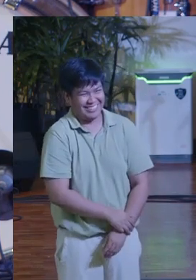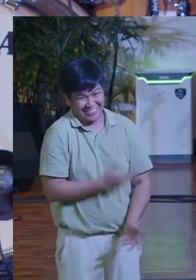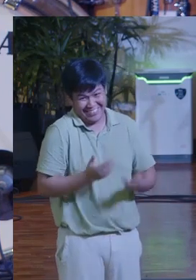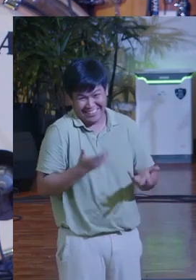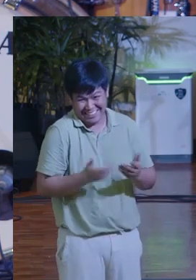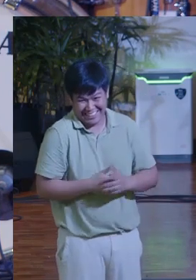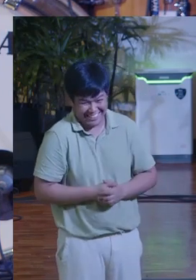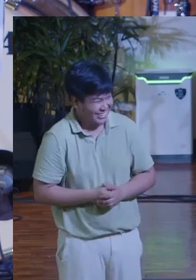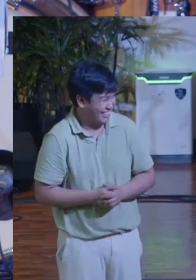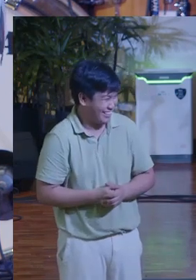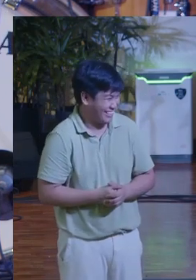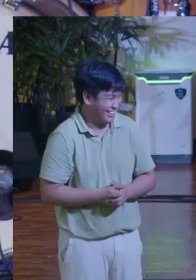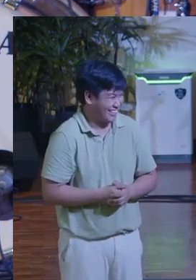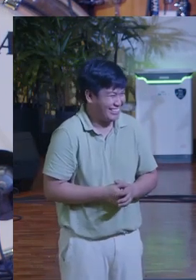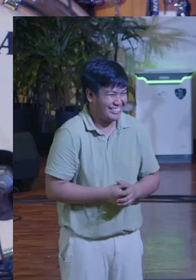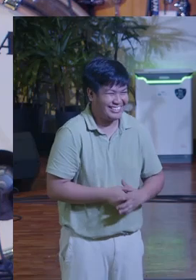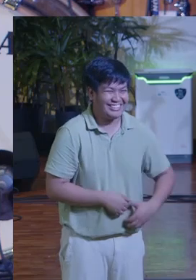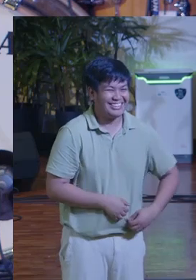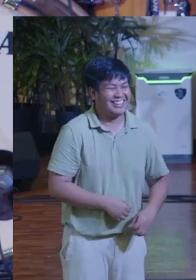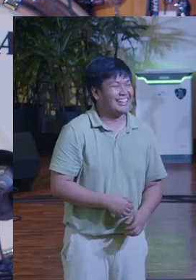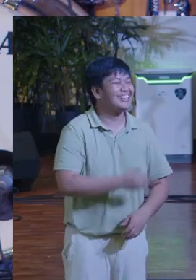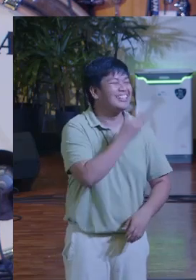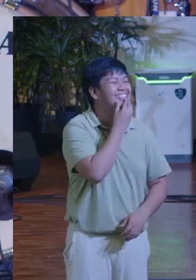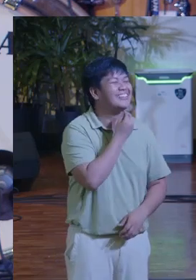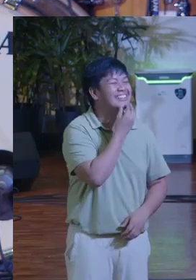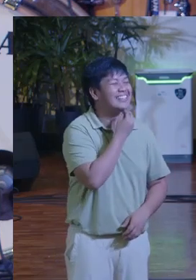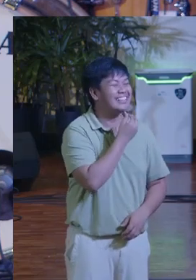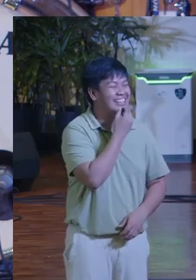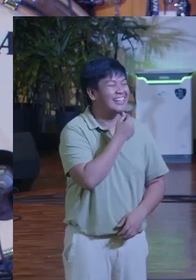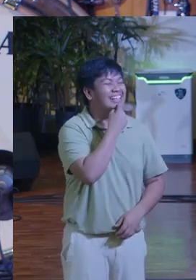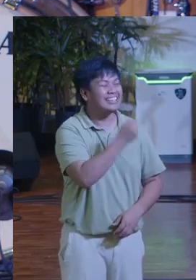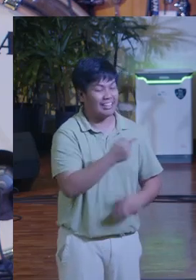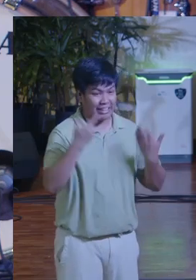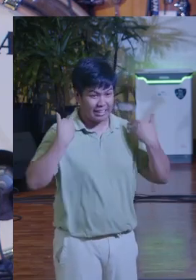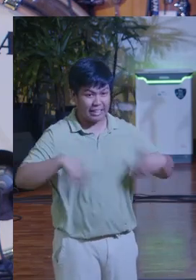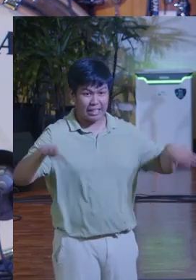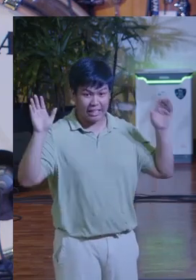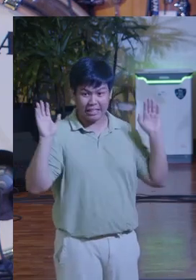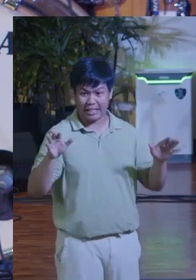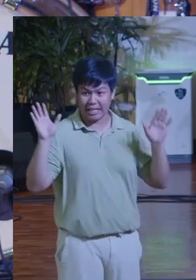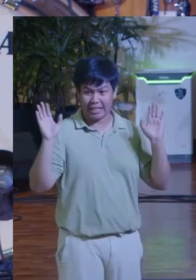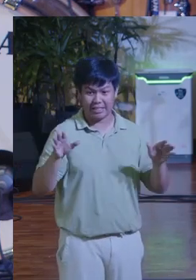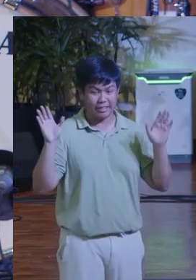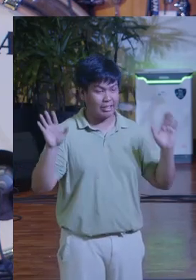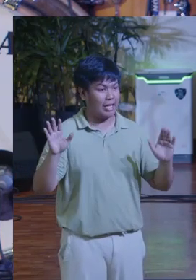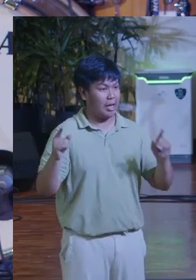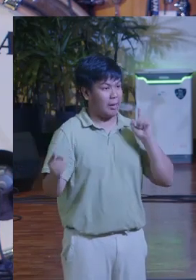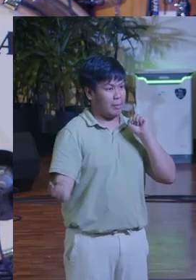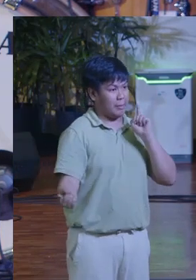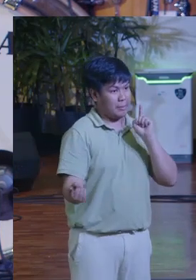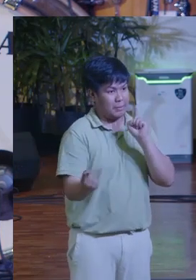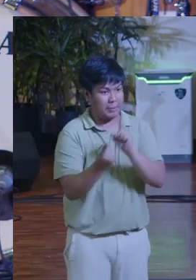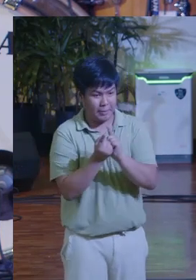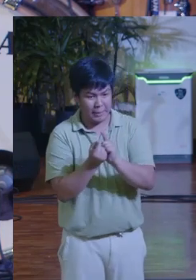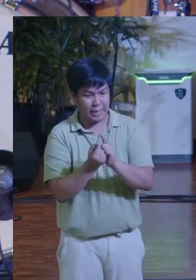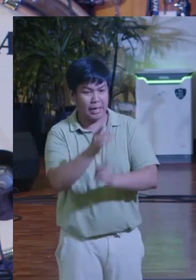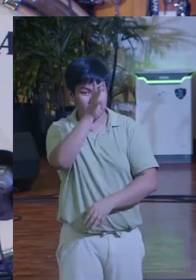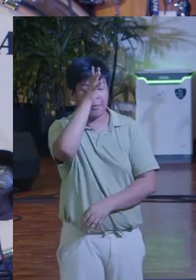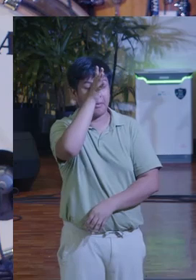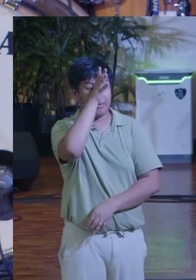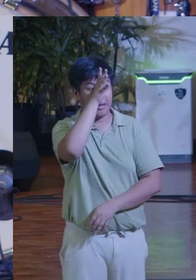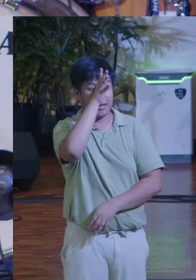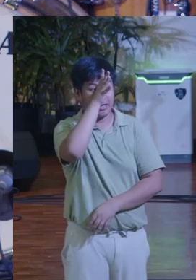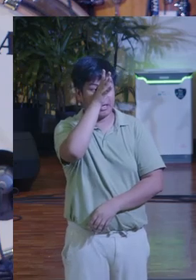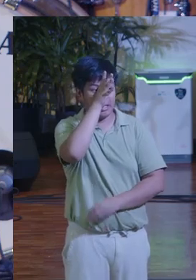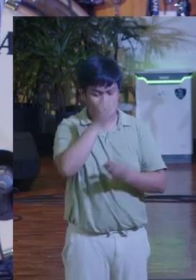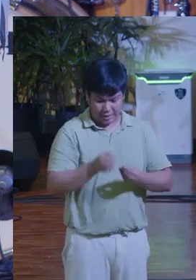pong tradition sa mga Hudyo na ang anghel daw ay nagpakita kay Amram at binigyan siya